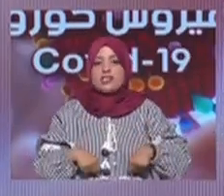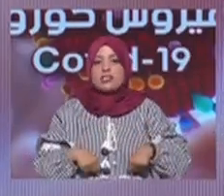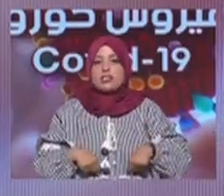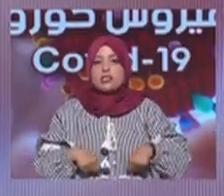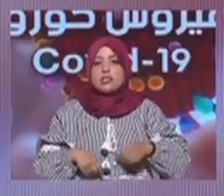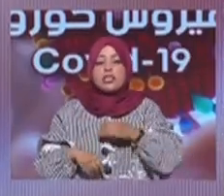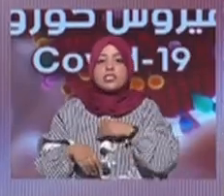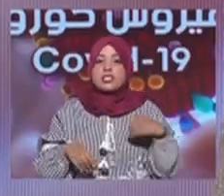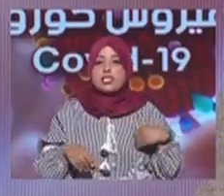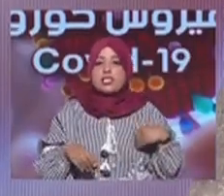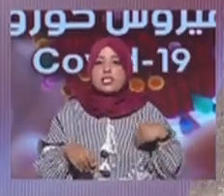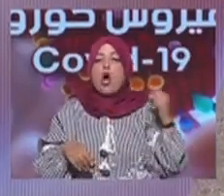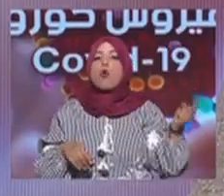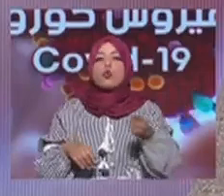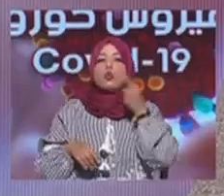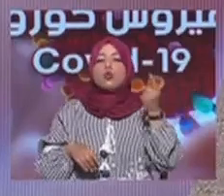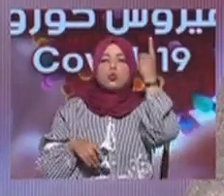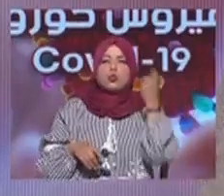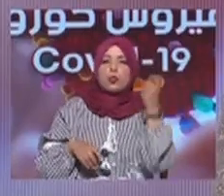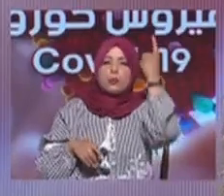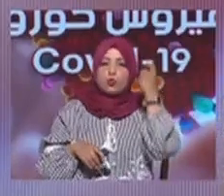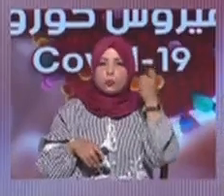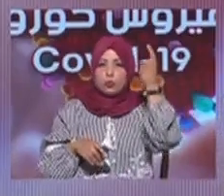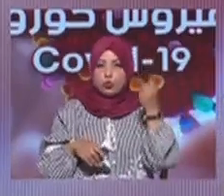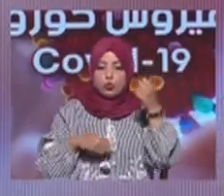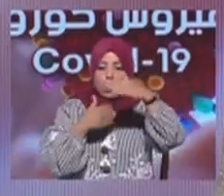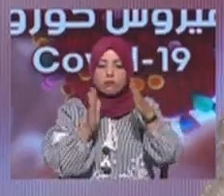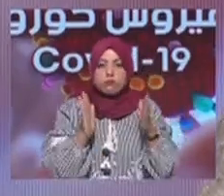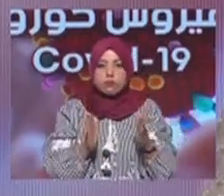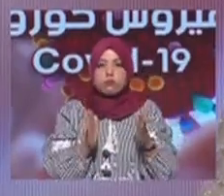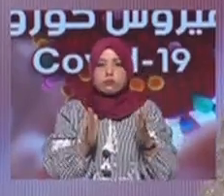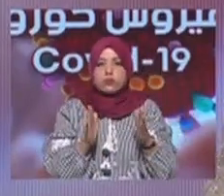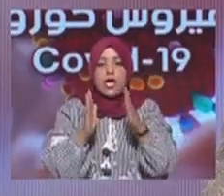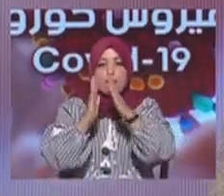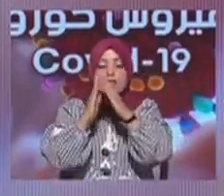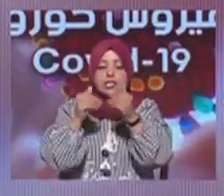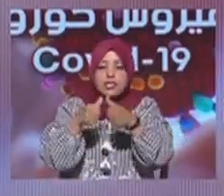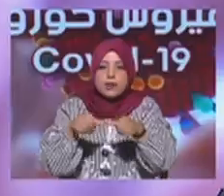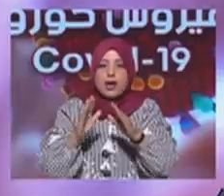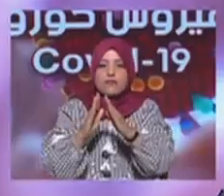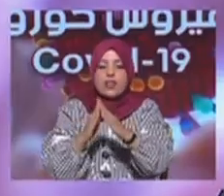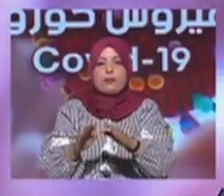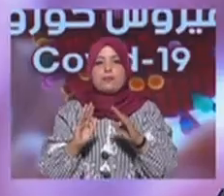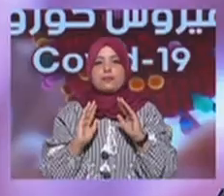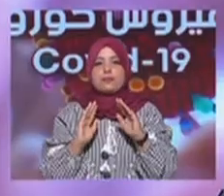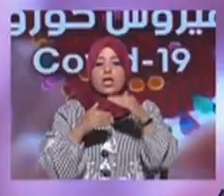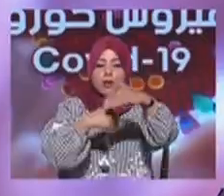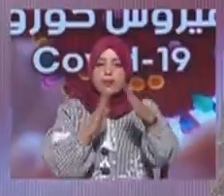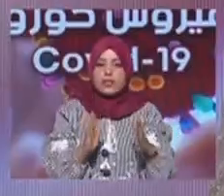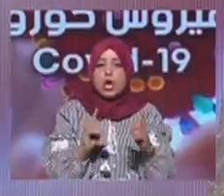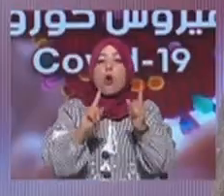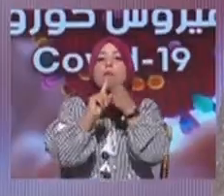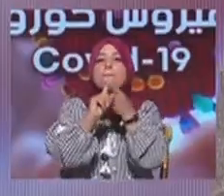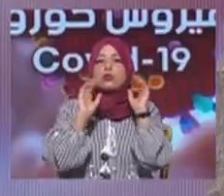الطبية يوميا كلكو سوا لي كونديسيون اللي عنده في الدار. راهي ماهيش اون رابور افيك لي كونديسيون اللي في الدار. دكتورة عندي أسئلة هامة مهمة ياسر،